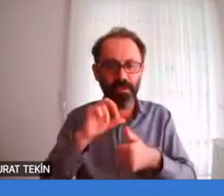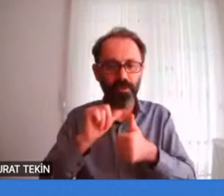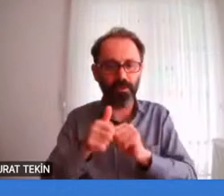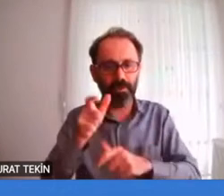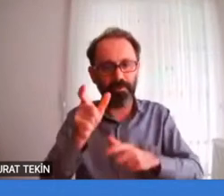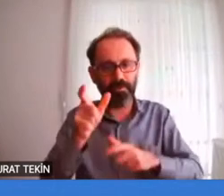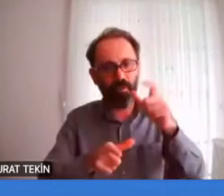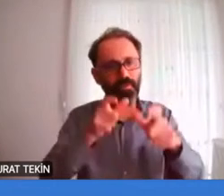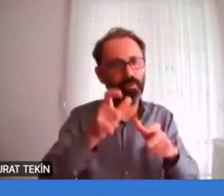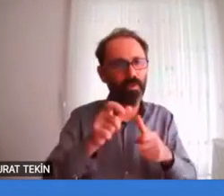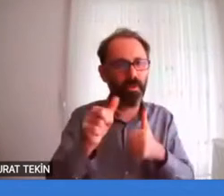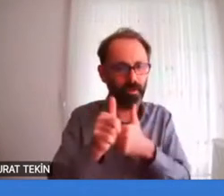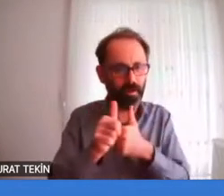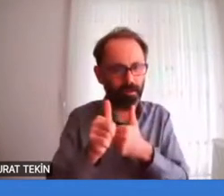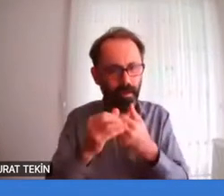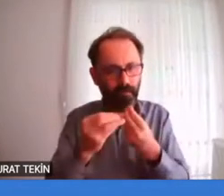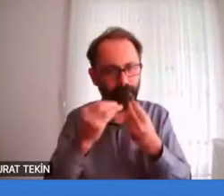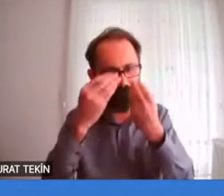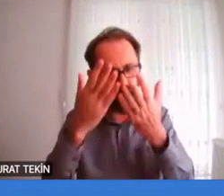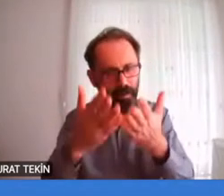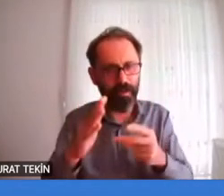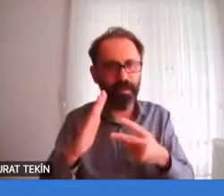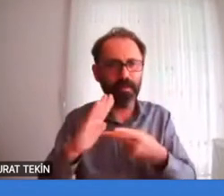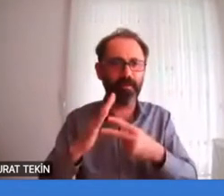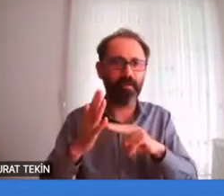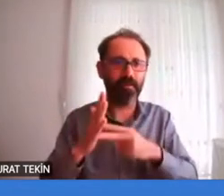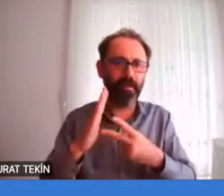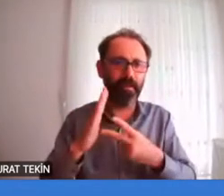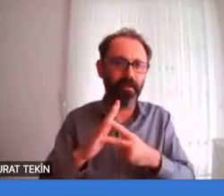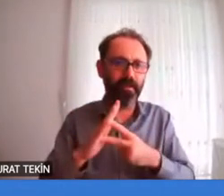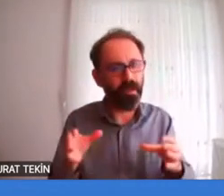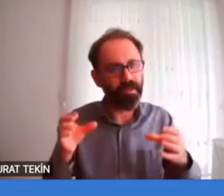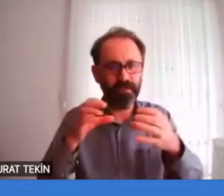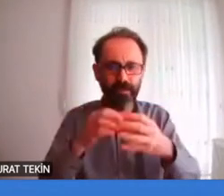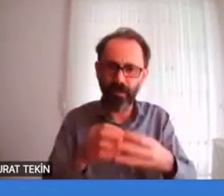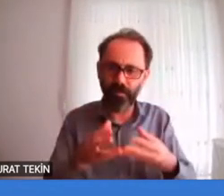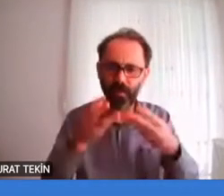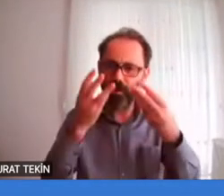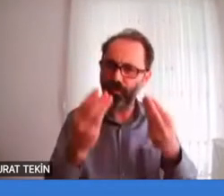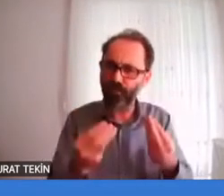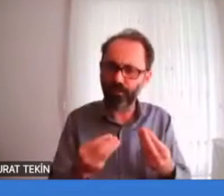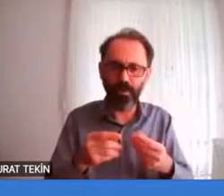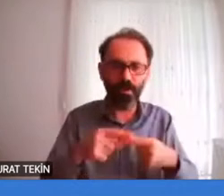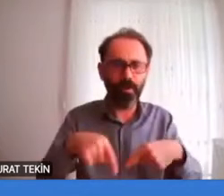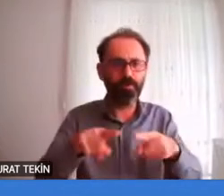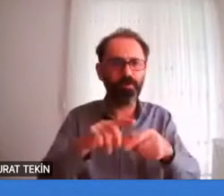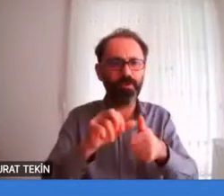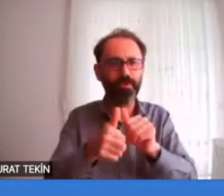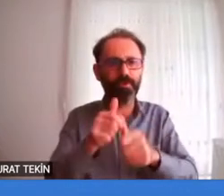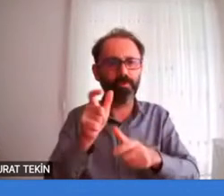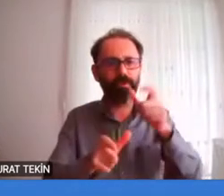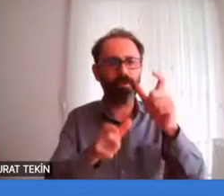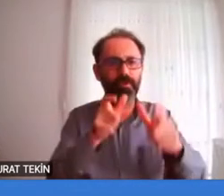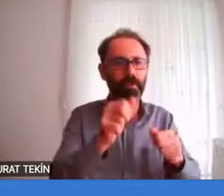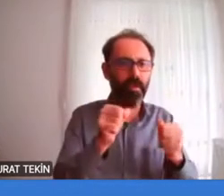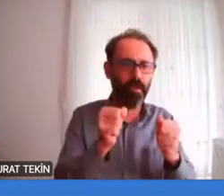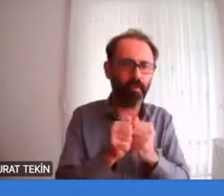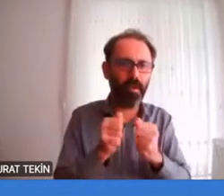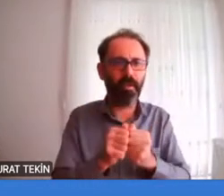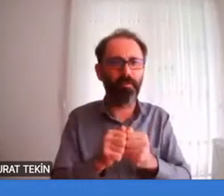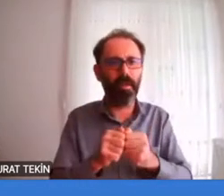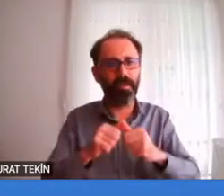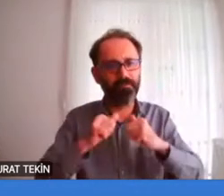yani iyi seviyede olmamız, teknik olsun, taktik olsun ve iyi oynamamız tamamen hocalarımızla alakalı